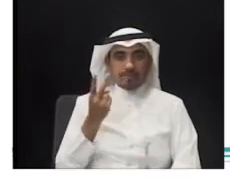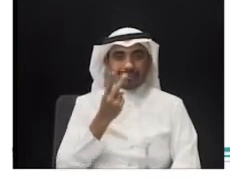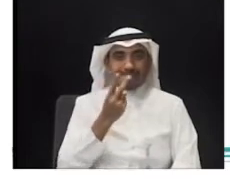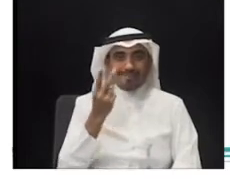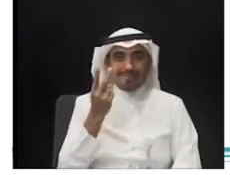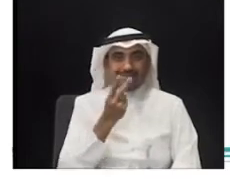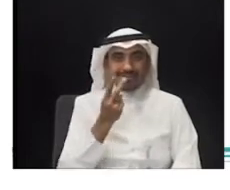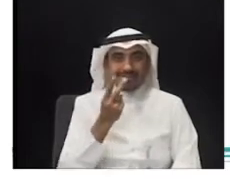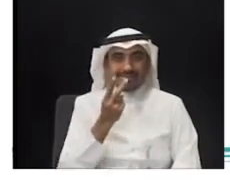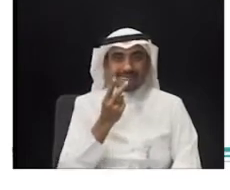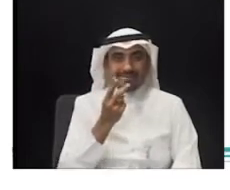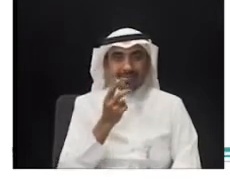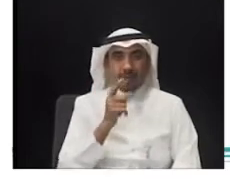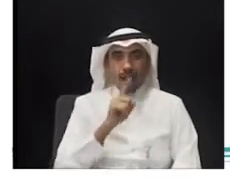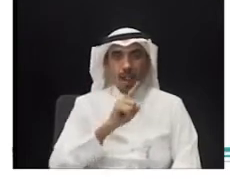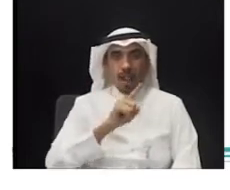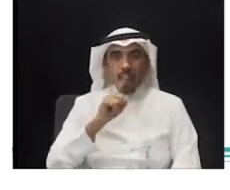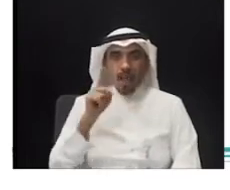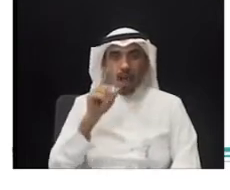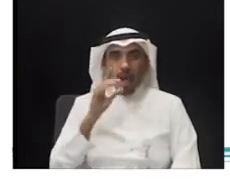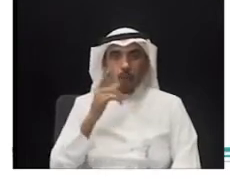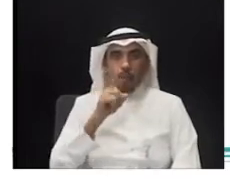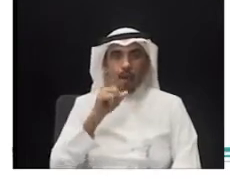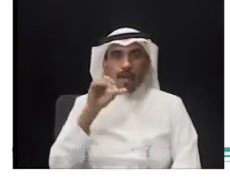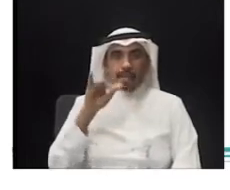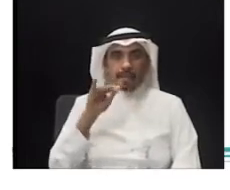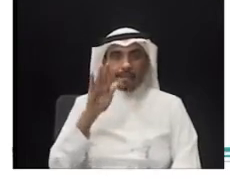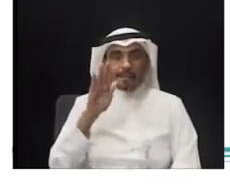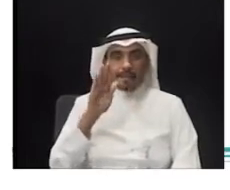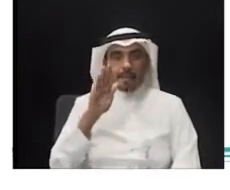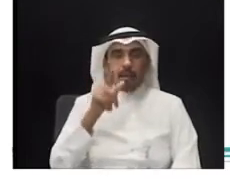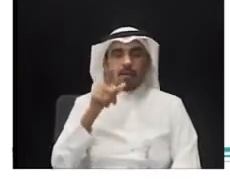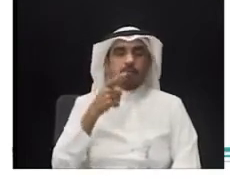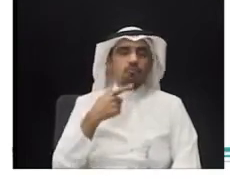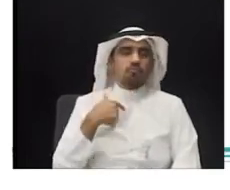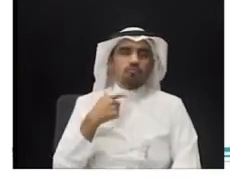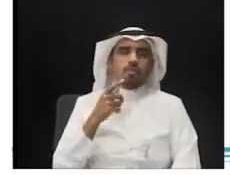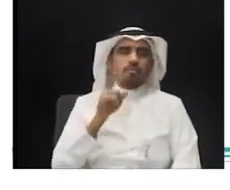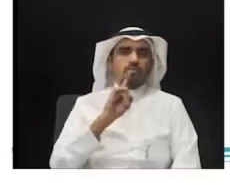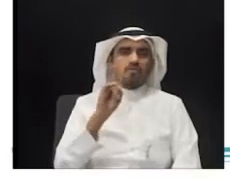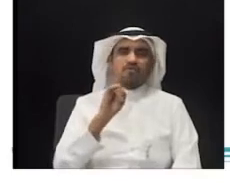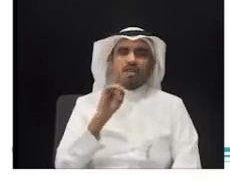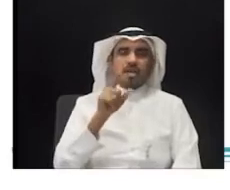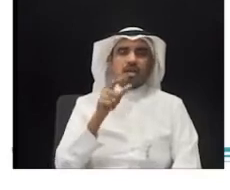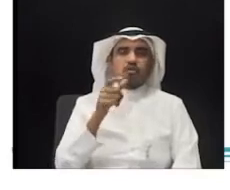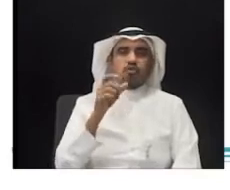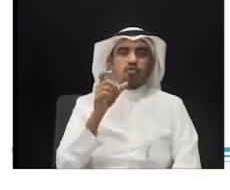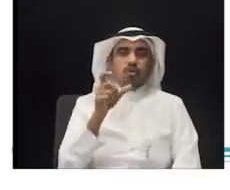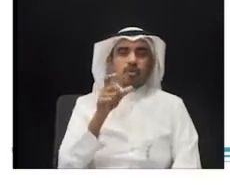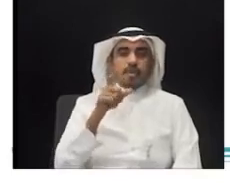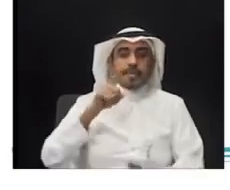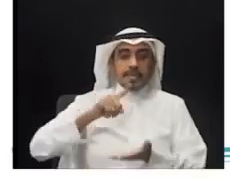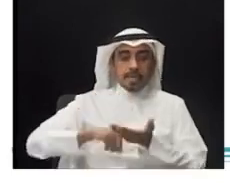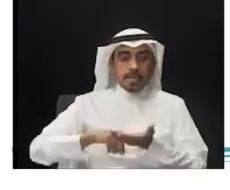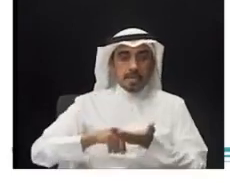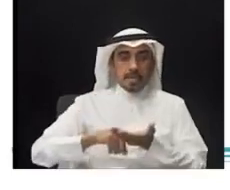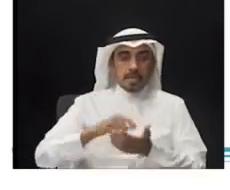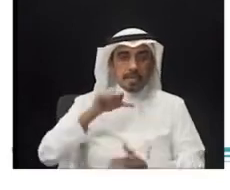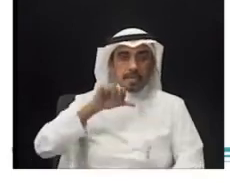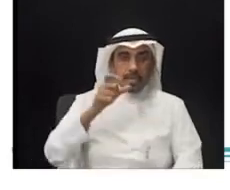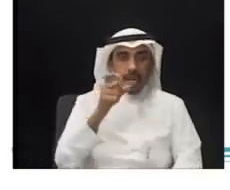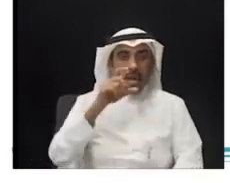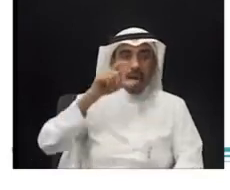بهذه الأداتين ستكون جملة منفية. إذا استخدمنا